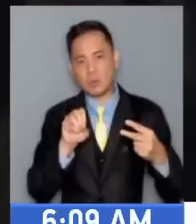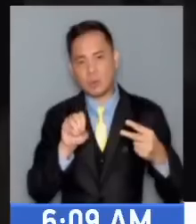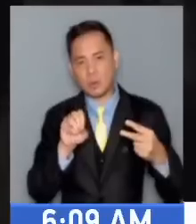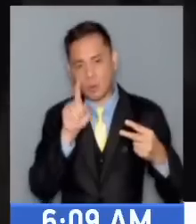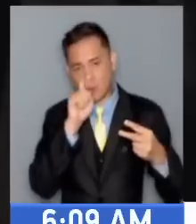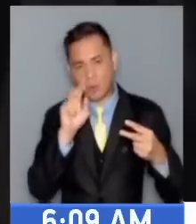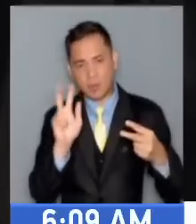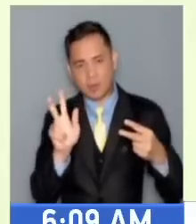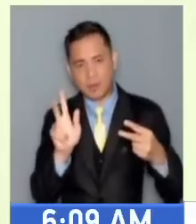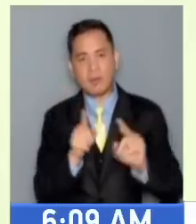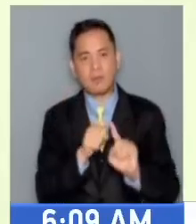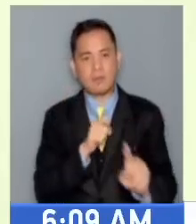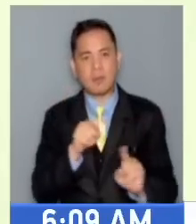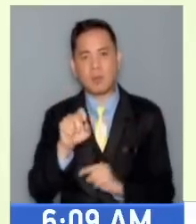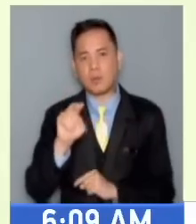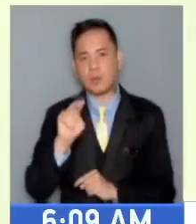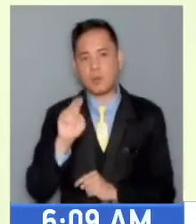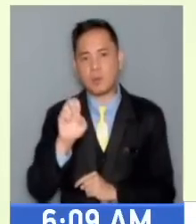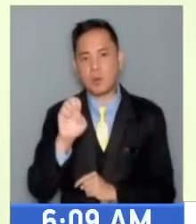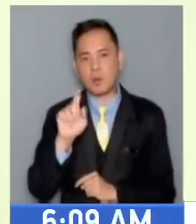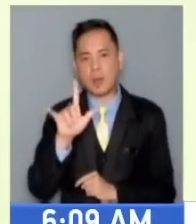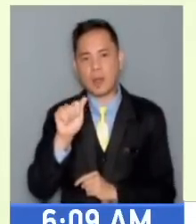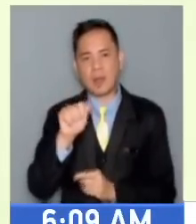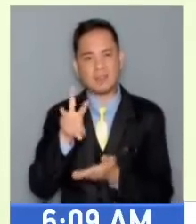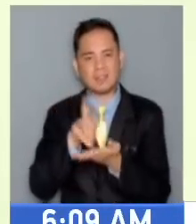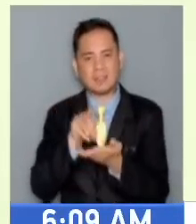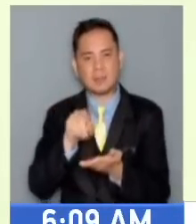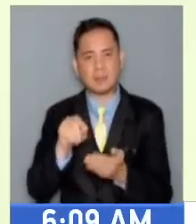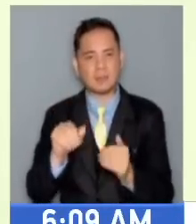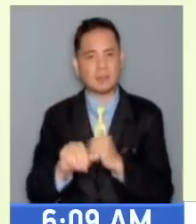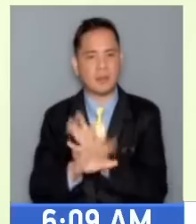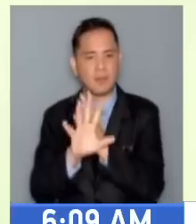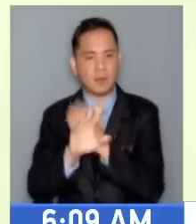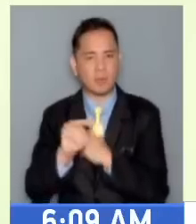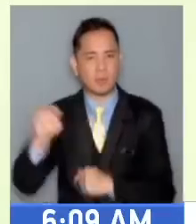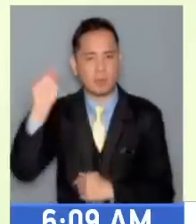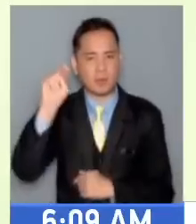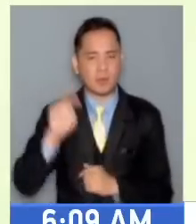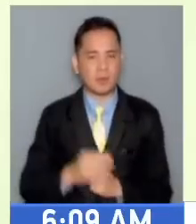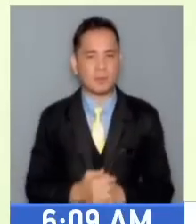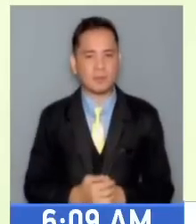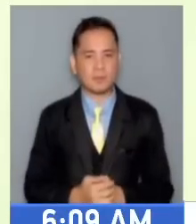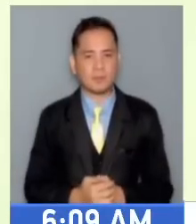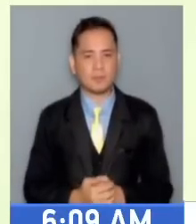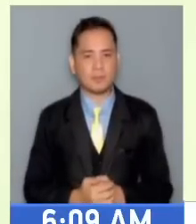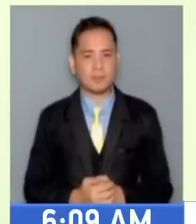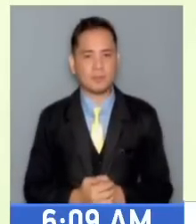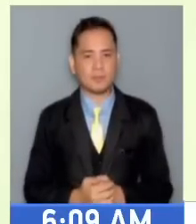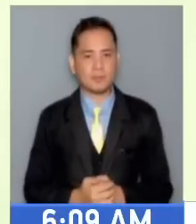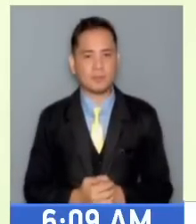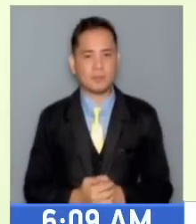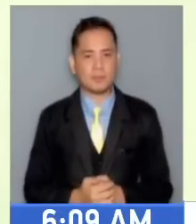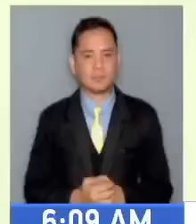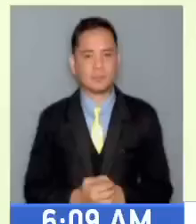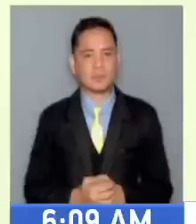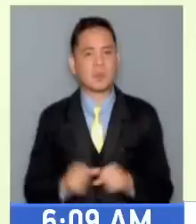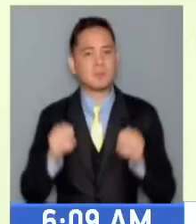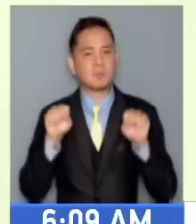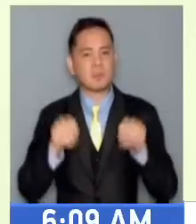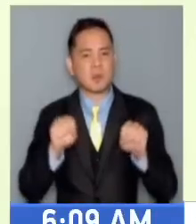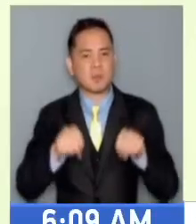Davao del Norte. May possibility, sir, nga diri sa Davao or napoy possibility nga itabok nila sa Davao